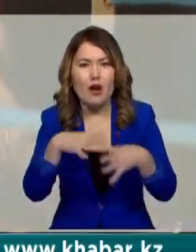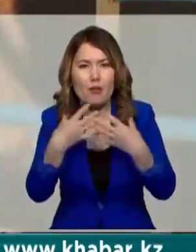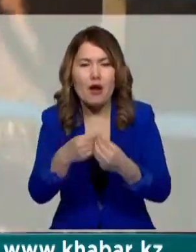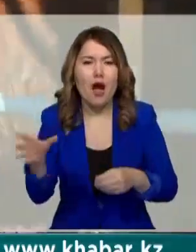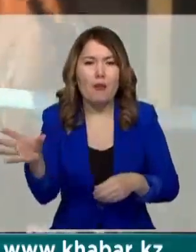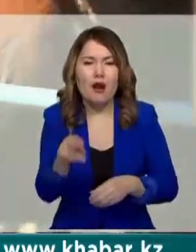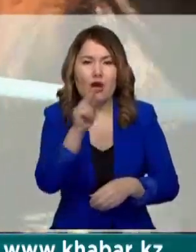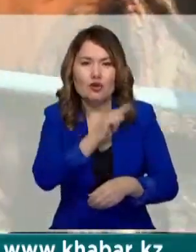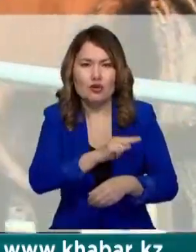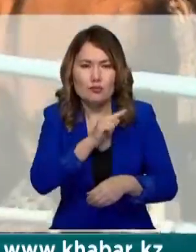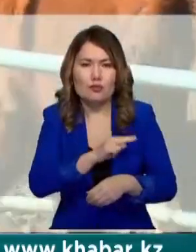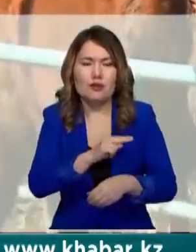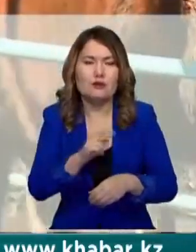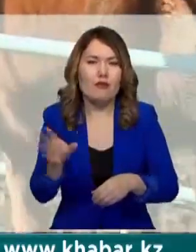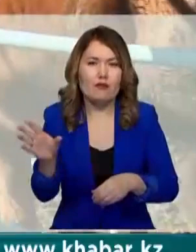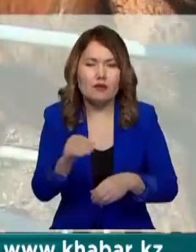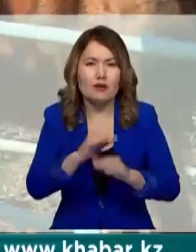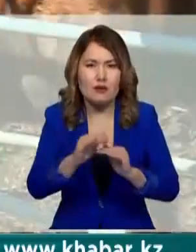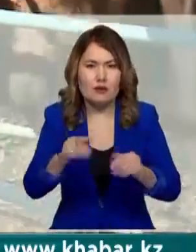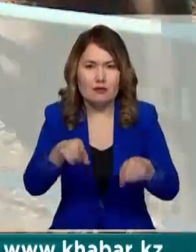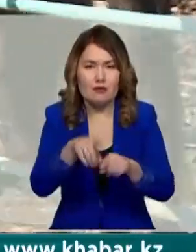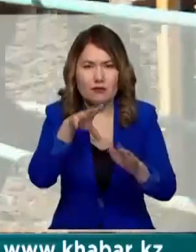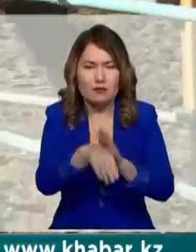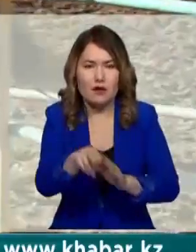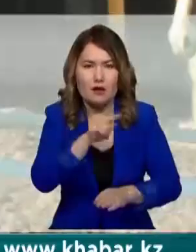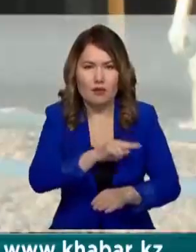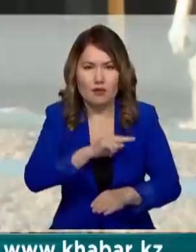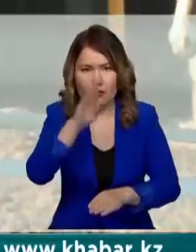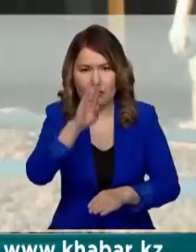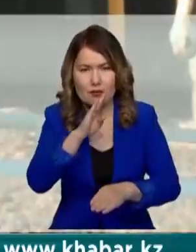әулетінің барлығы осында жұмыс істейді.